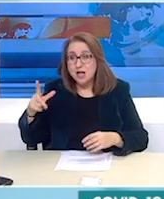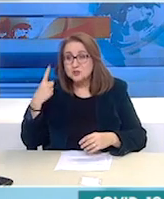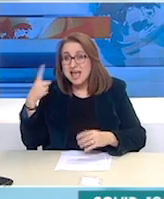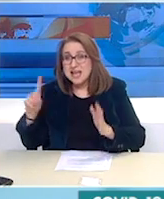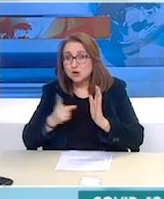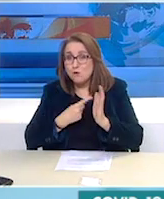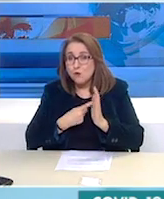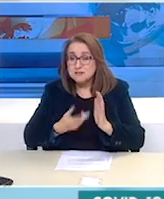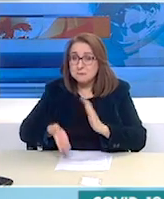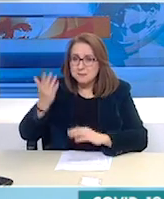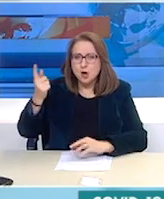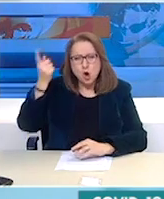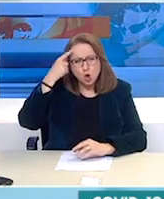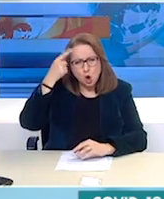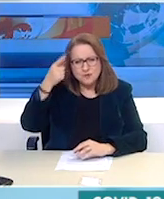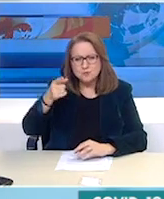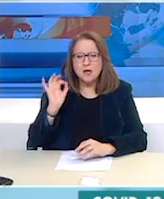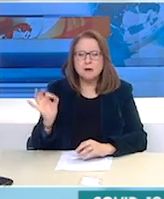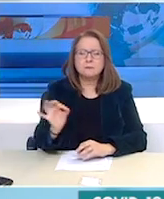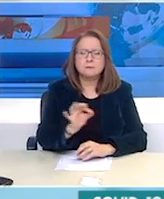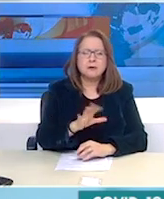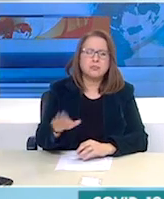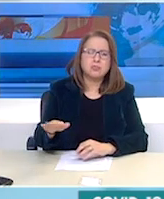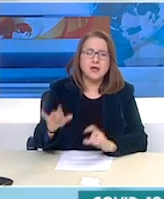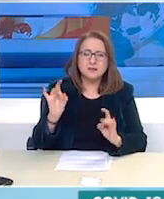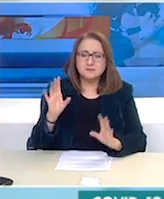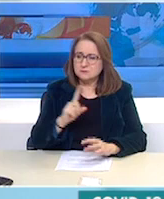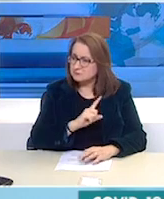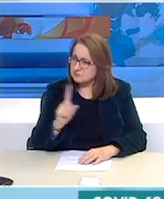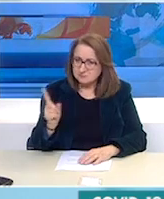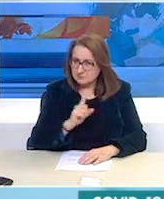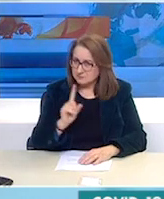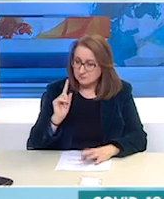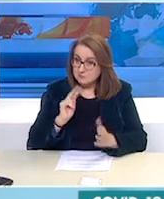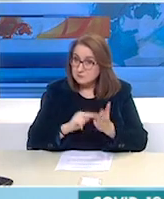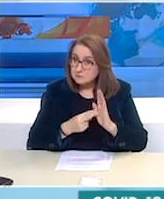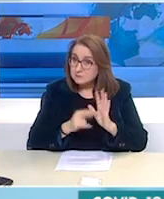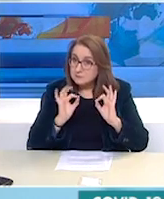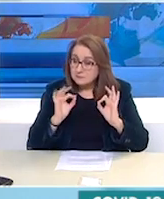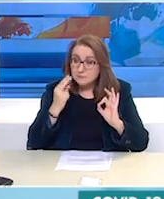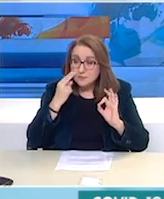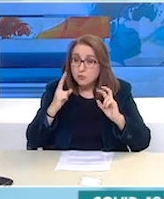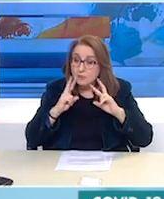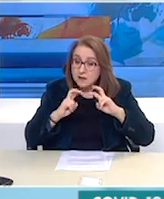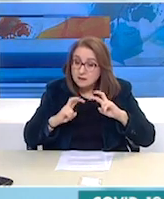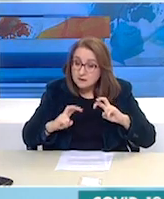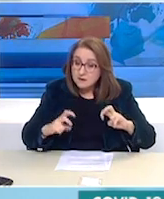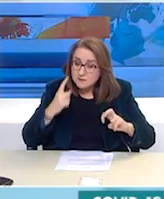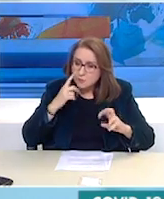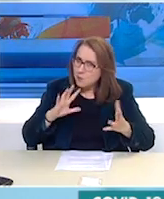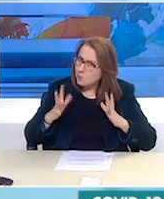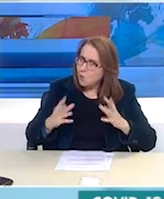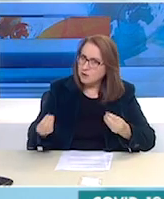παραπάνω. Αξιόπιστες μελέτες αντισωμάτων θα δείξουν πού ακριβώς είμαστε. Μπορεί να εκπλαγούμε ευχάριστα και να είναι τα